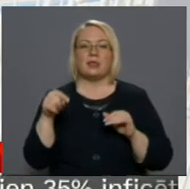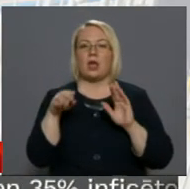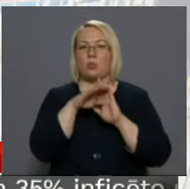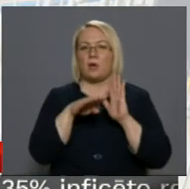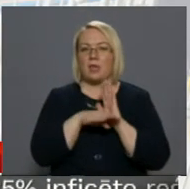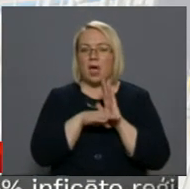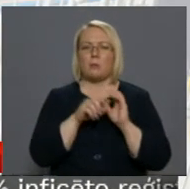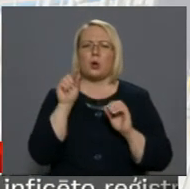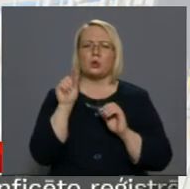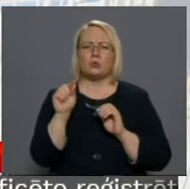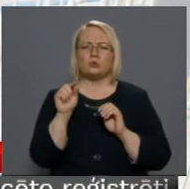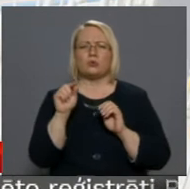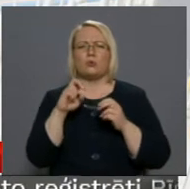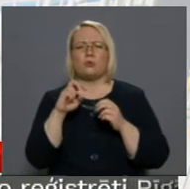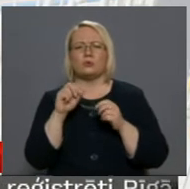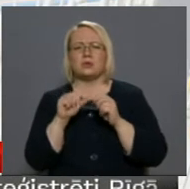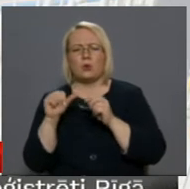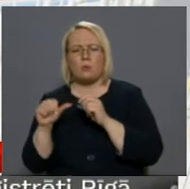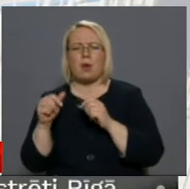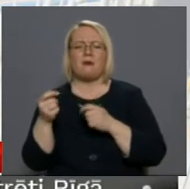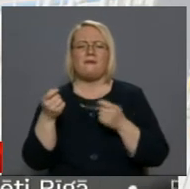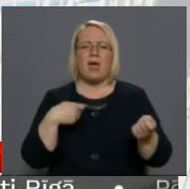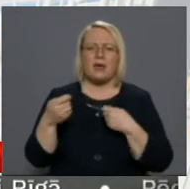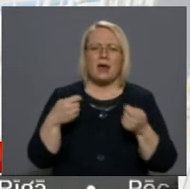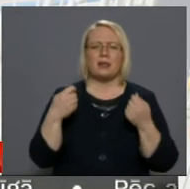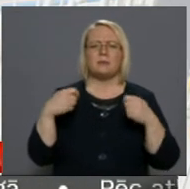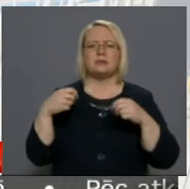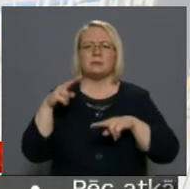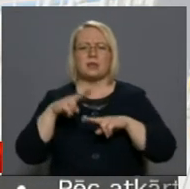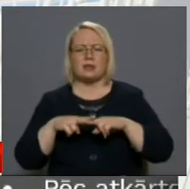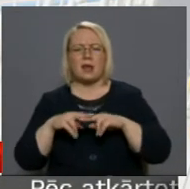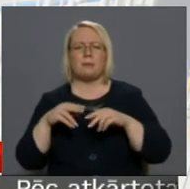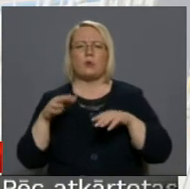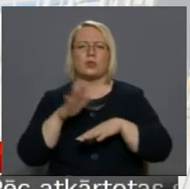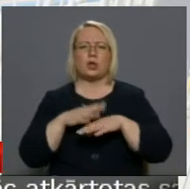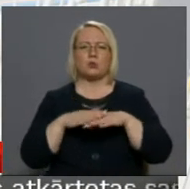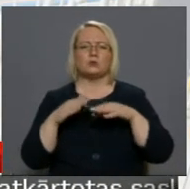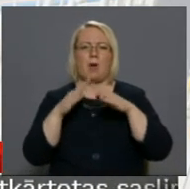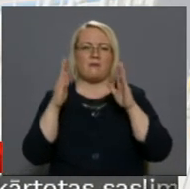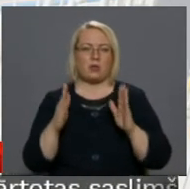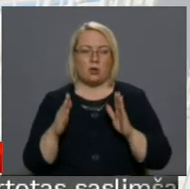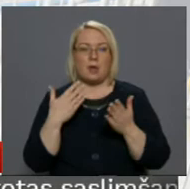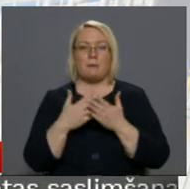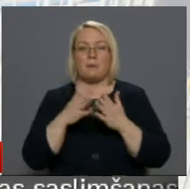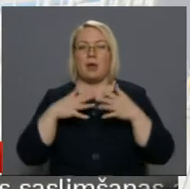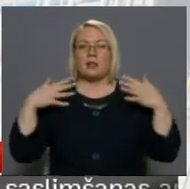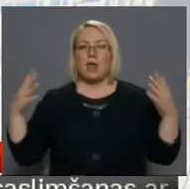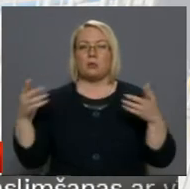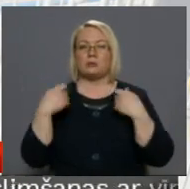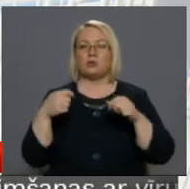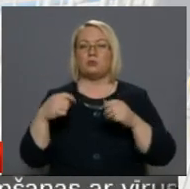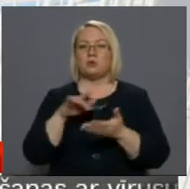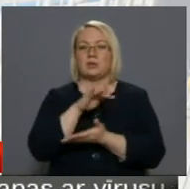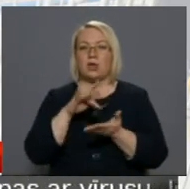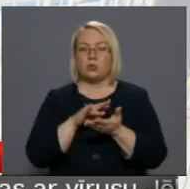ar nelielām niansēm ir līdzīgi gan veikaliem, gan tirdzniecības centriem, gan tirgus paviljoniem. Piemēram, lielos tirdzniecības centros